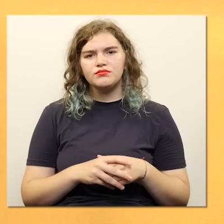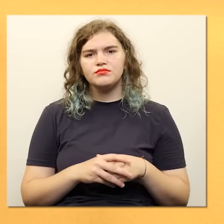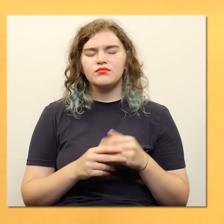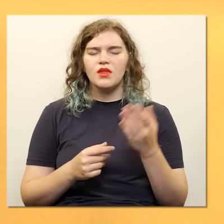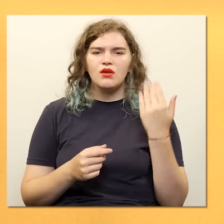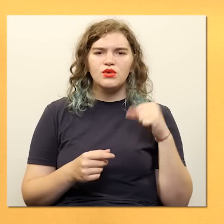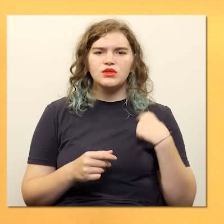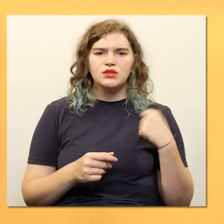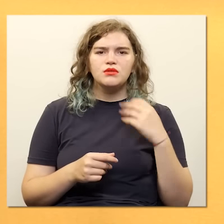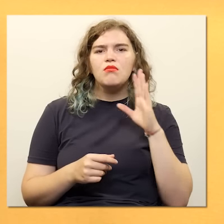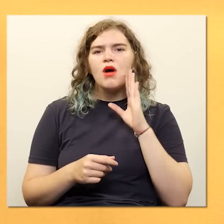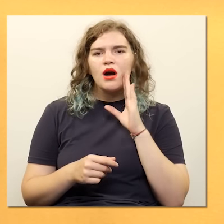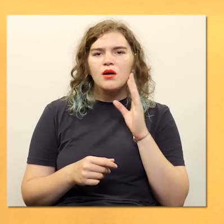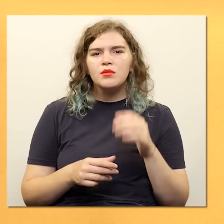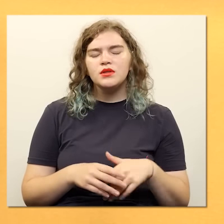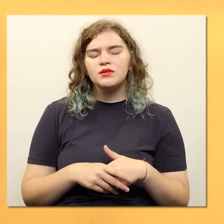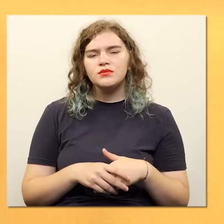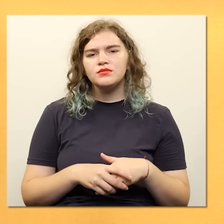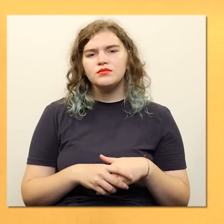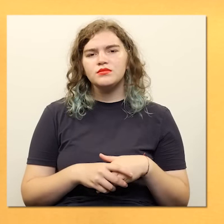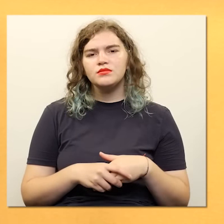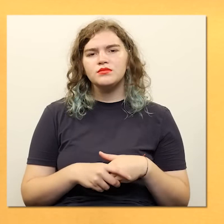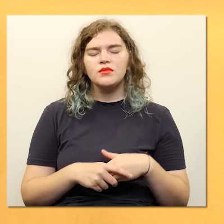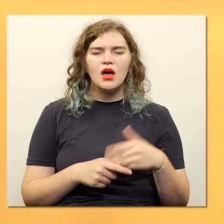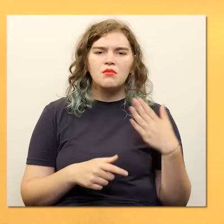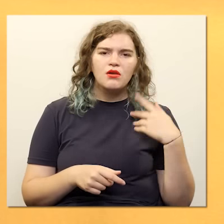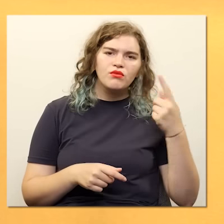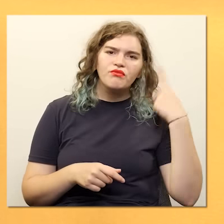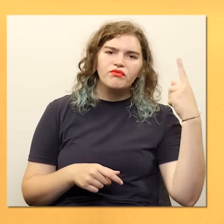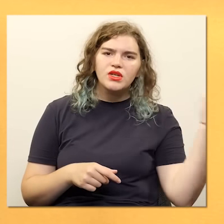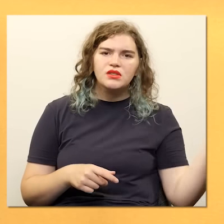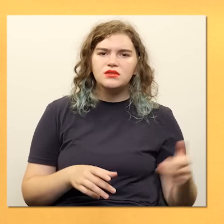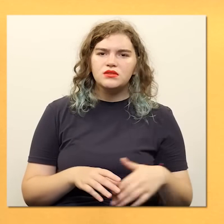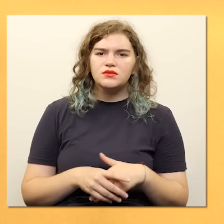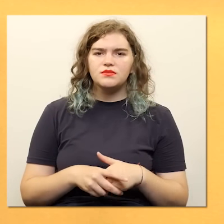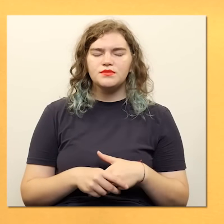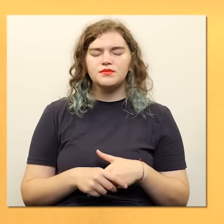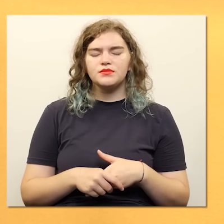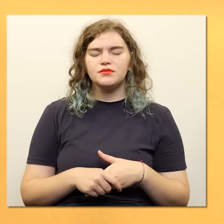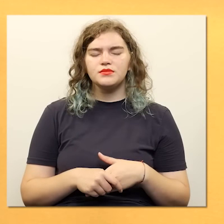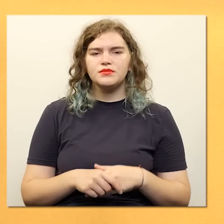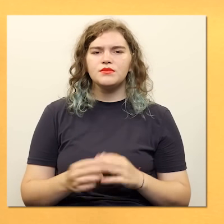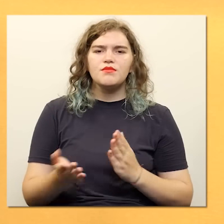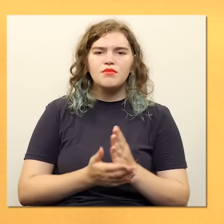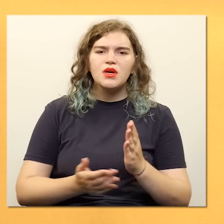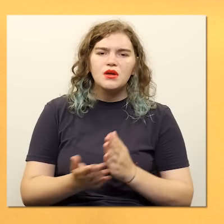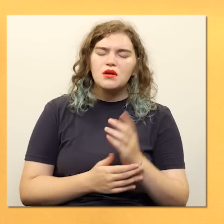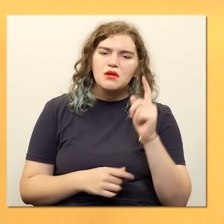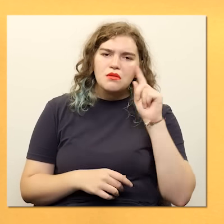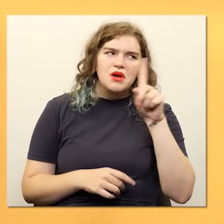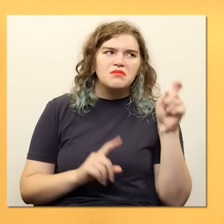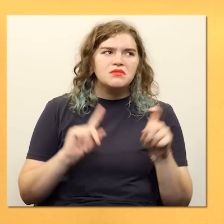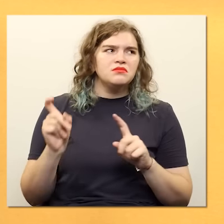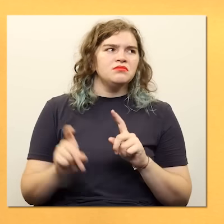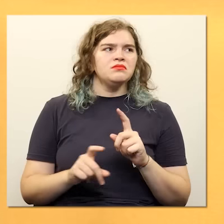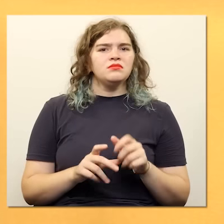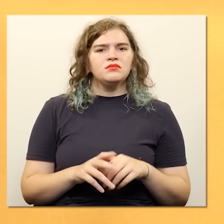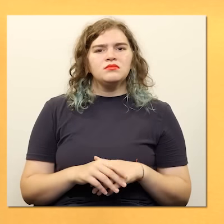Cu ani în urmă, eram o tânără mamă și am avut un vis. Tot timpul eu m-am